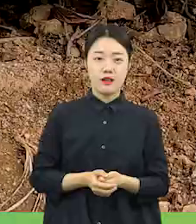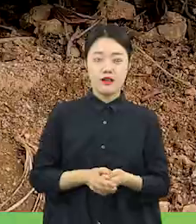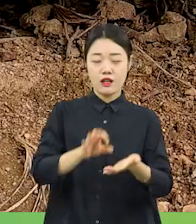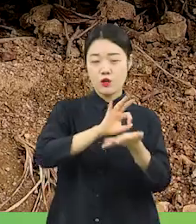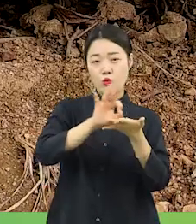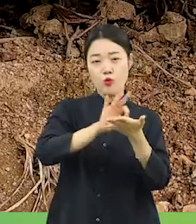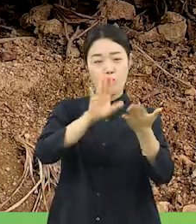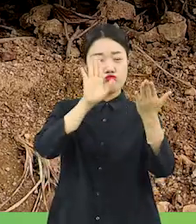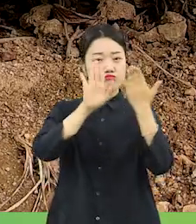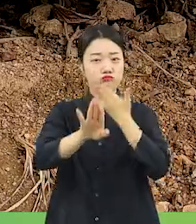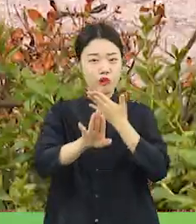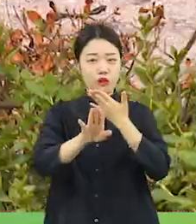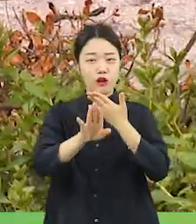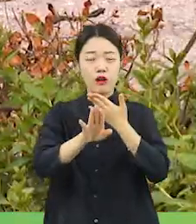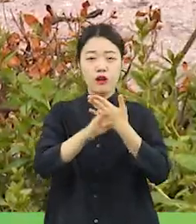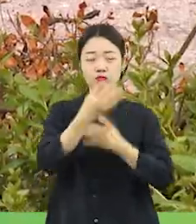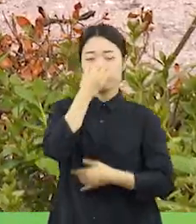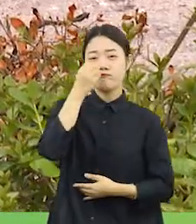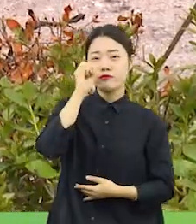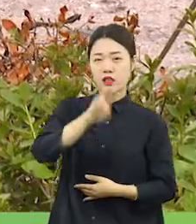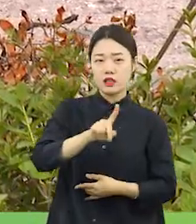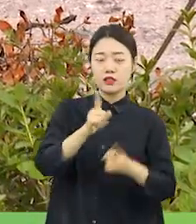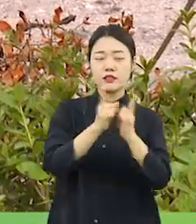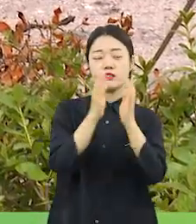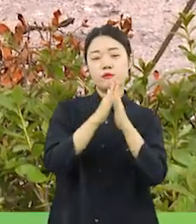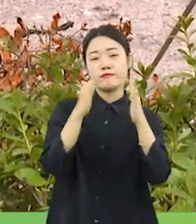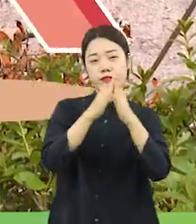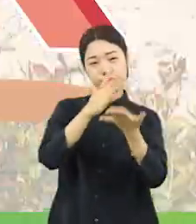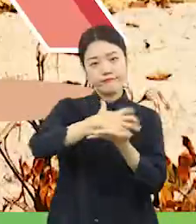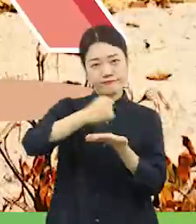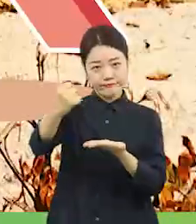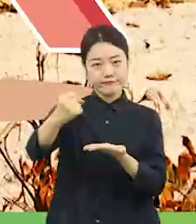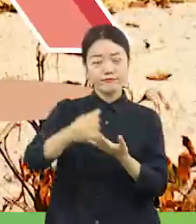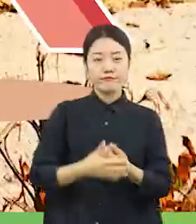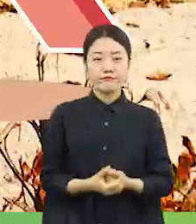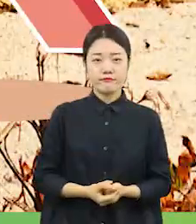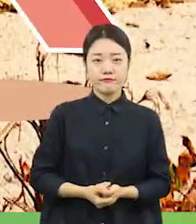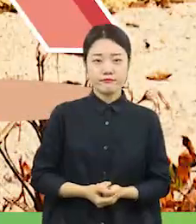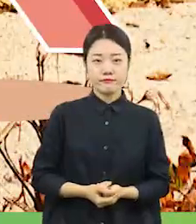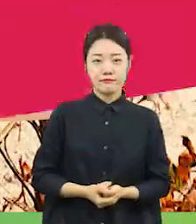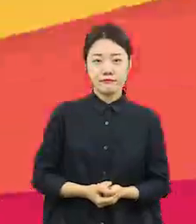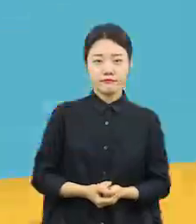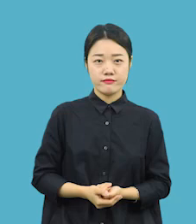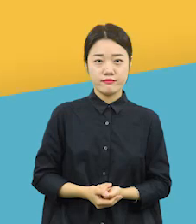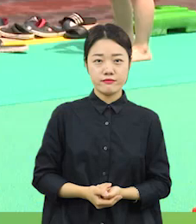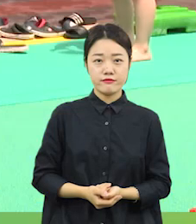시설을 이용하면서 생긴 쓰레기는 반드시 직접 수거해 가야 합니다.